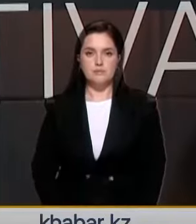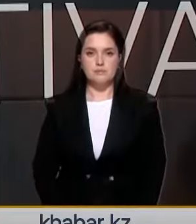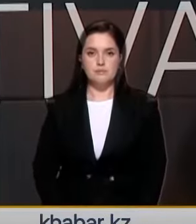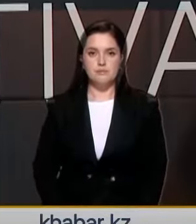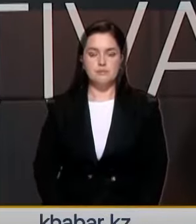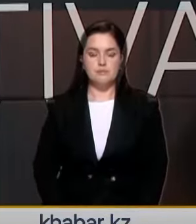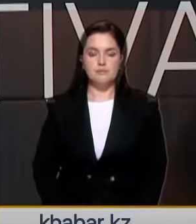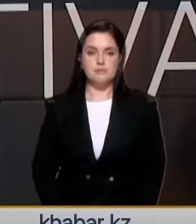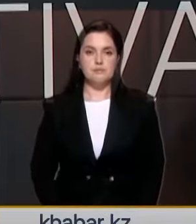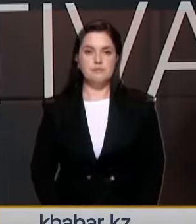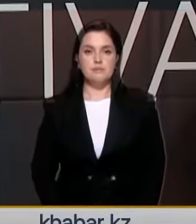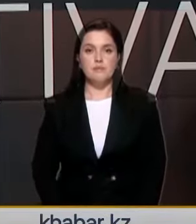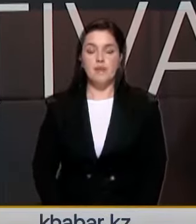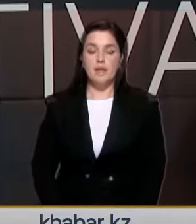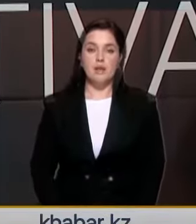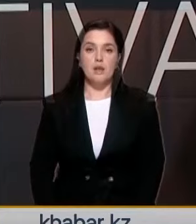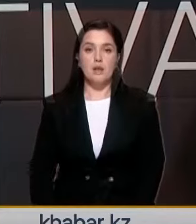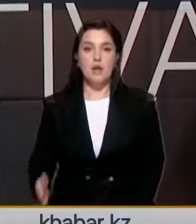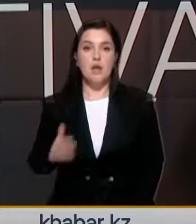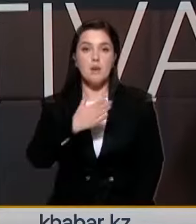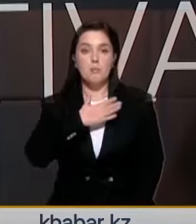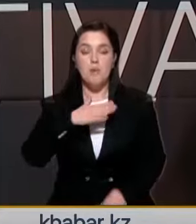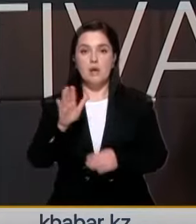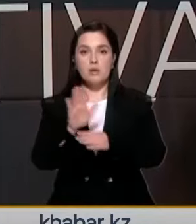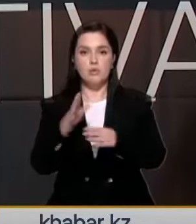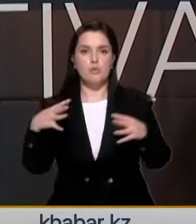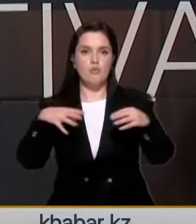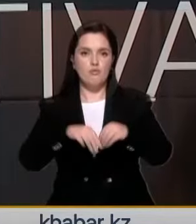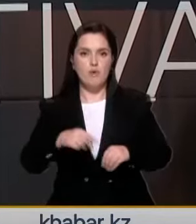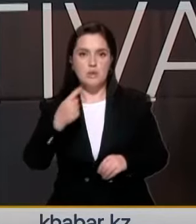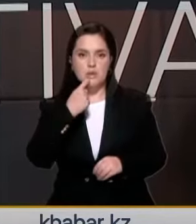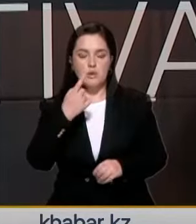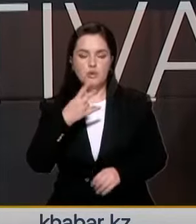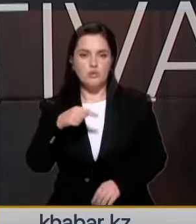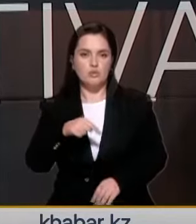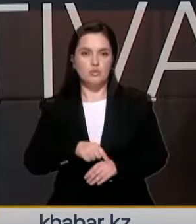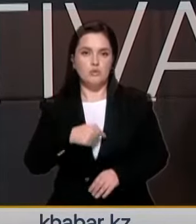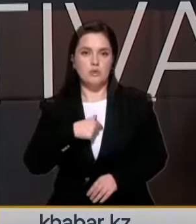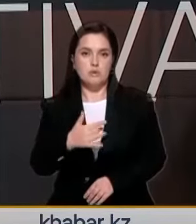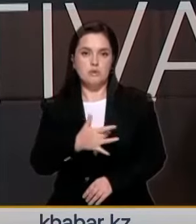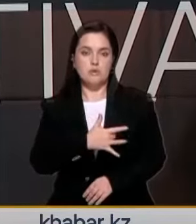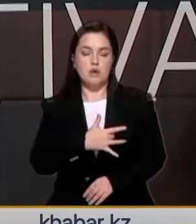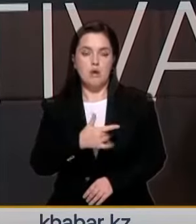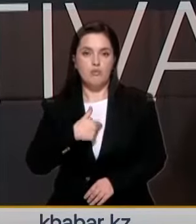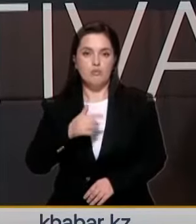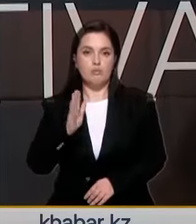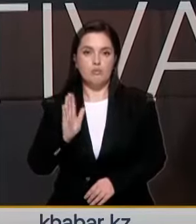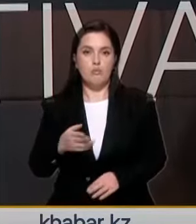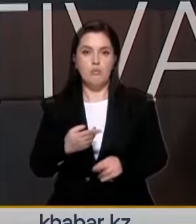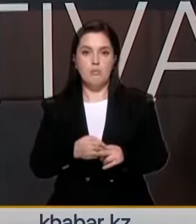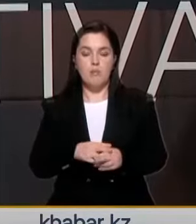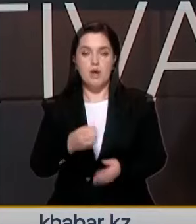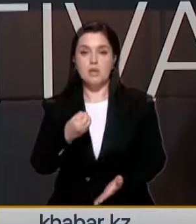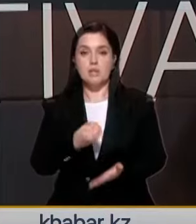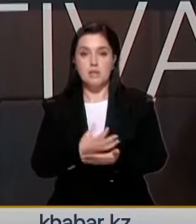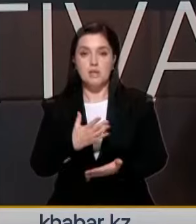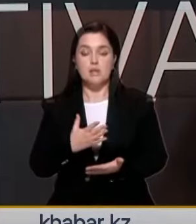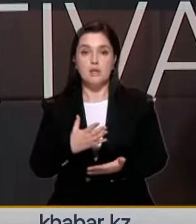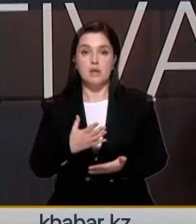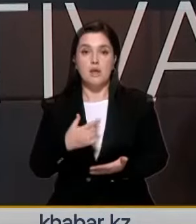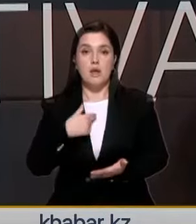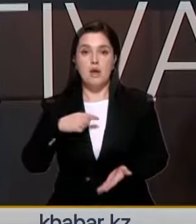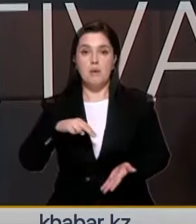народов для меня кино - это универсальный язык который должен трогать сердце я буду руководствоваться этим при оценке Кроме того